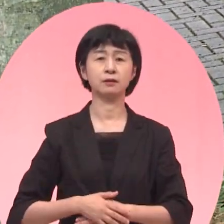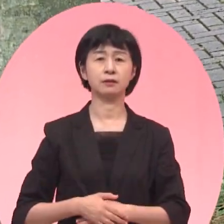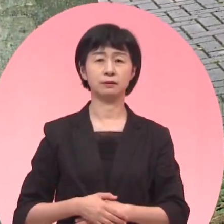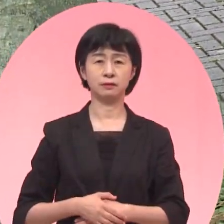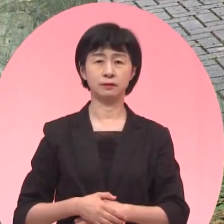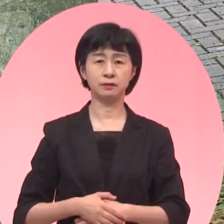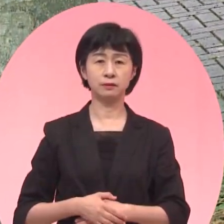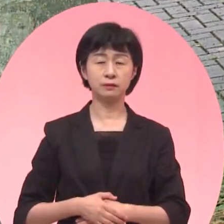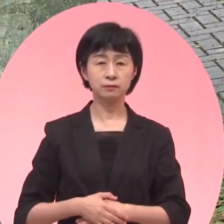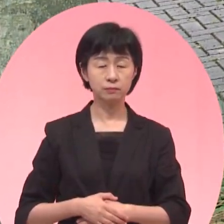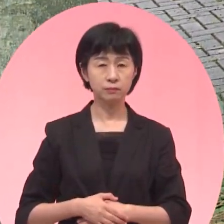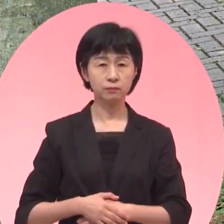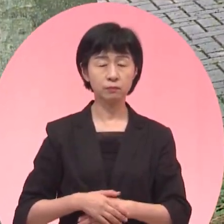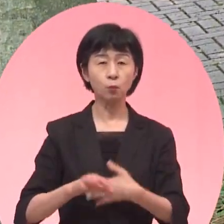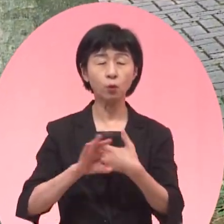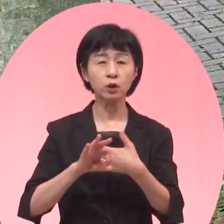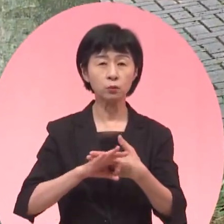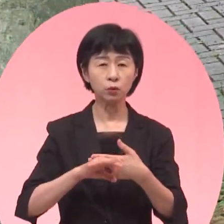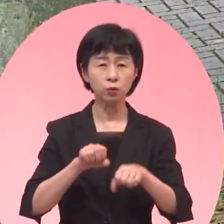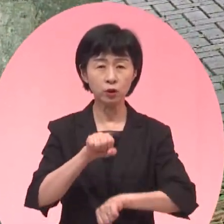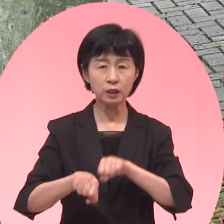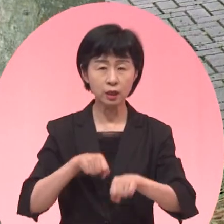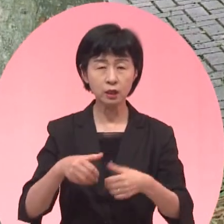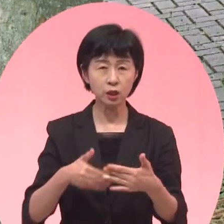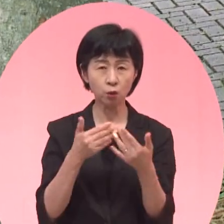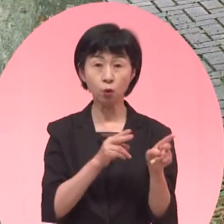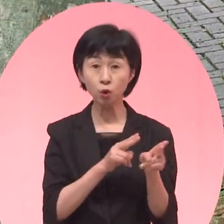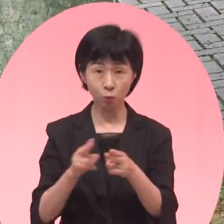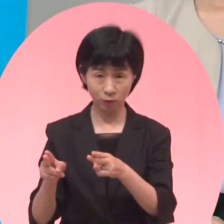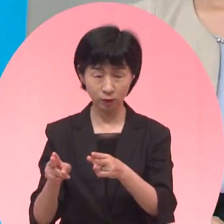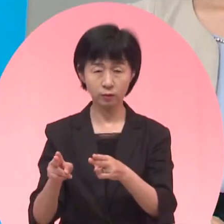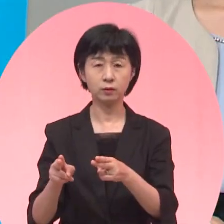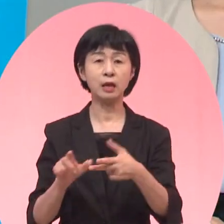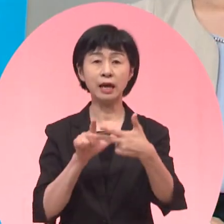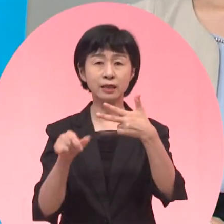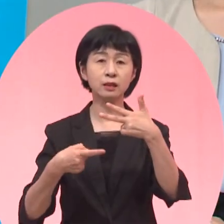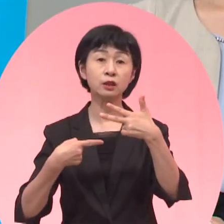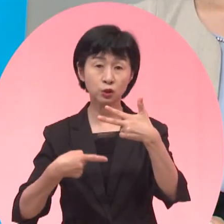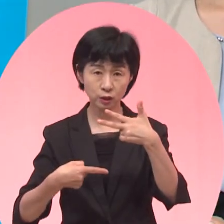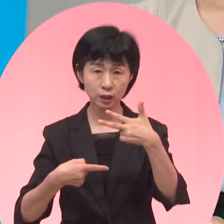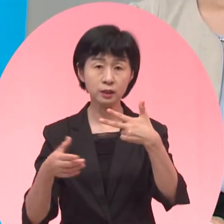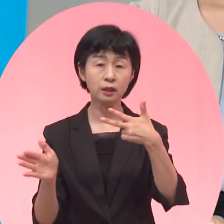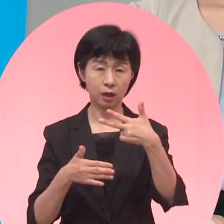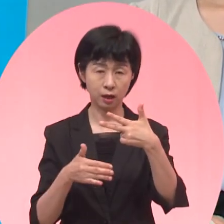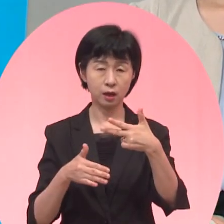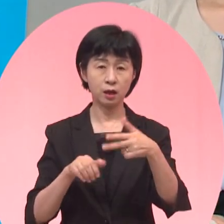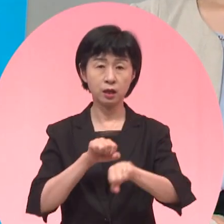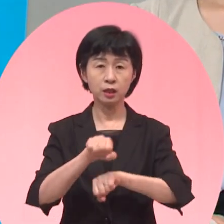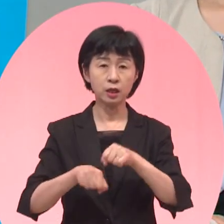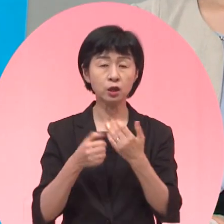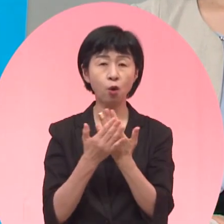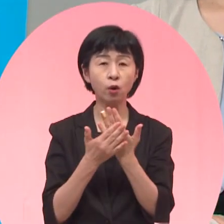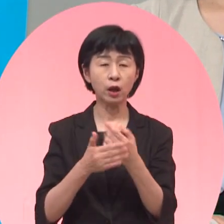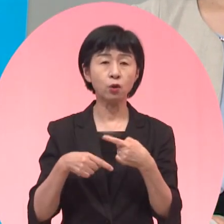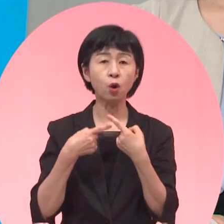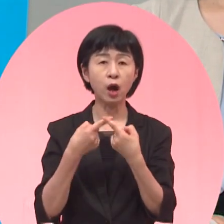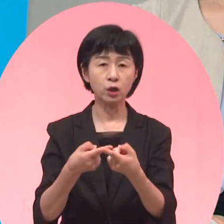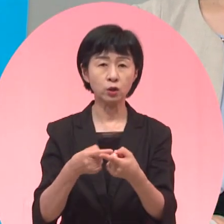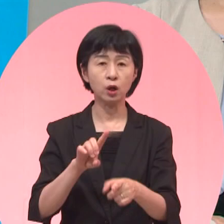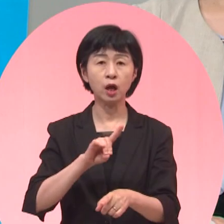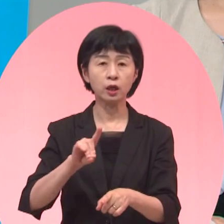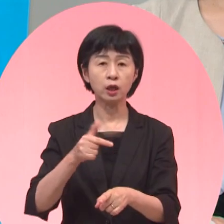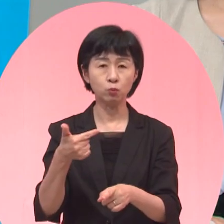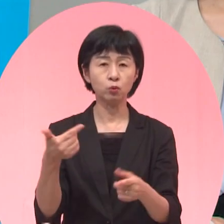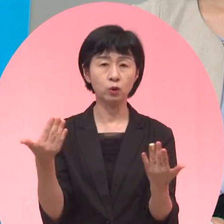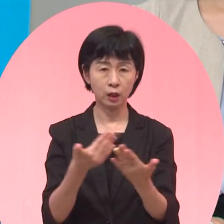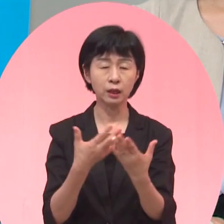。万が一の自転車事故への備えとして、7月1日から自転車保険等への加入が